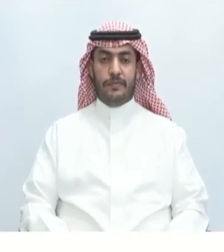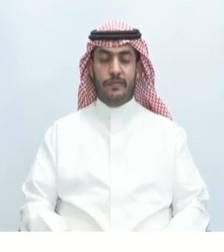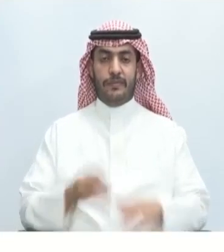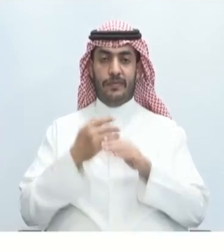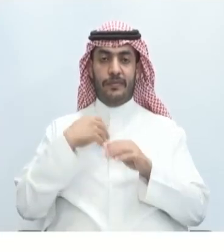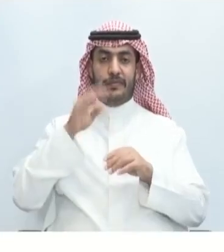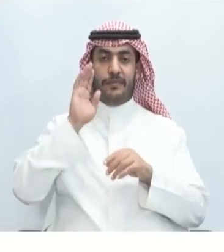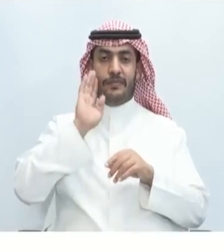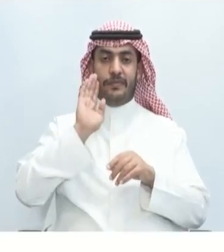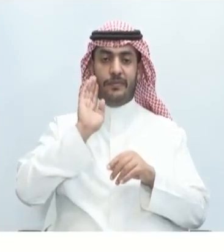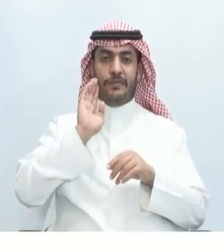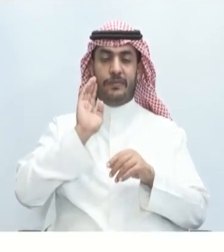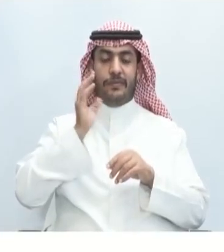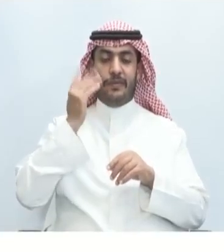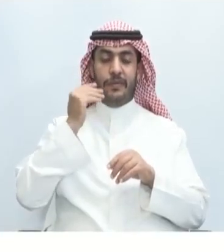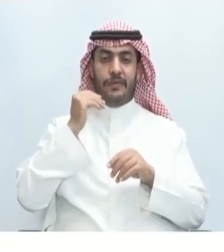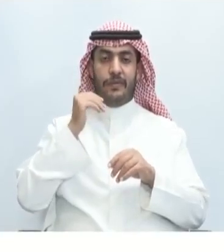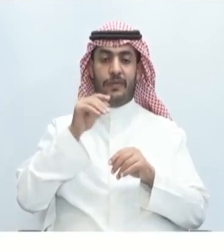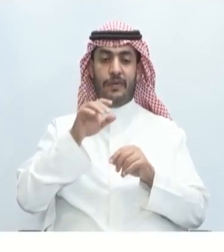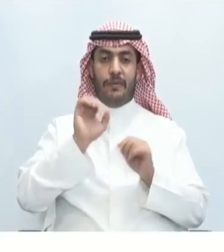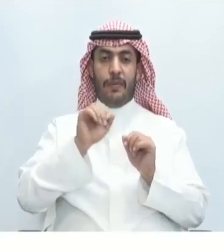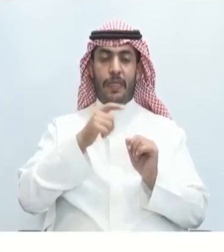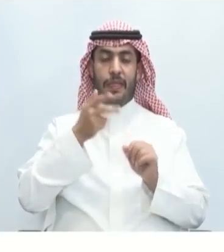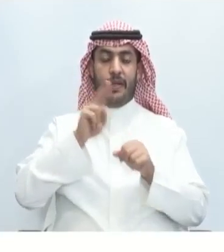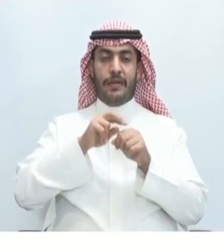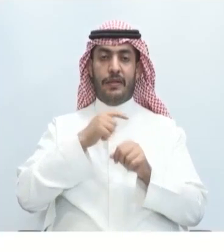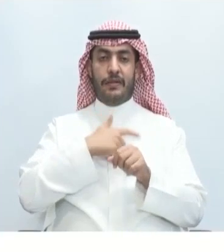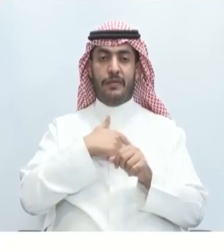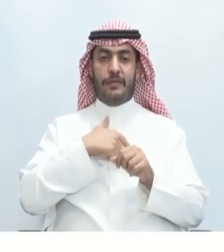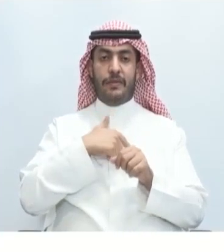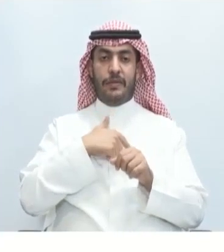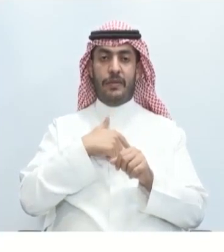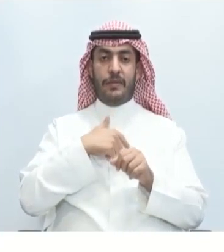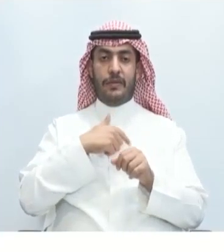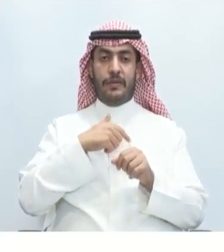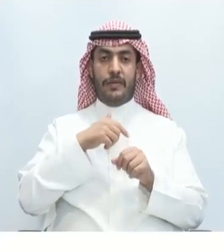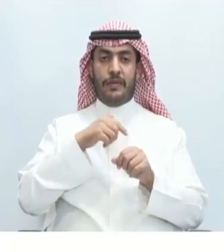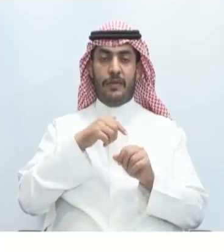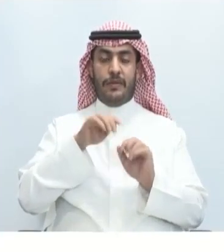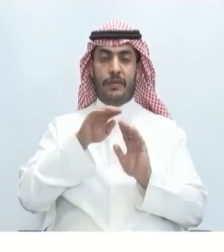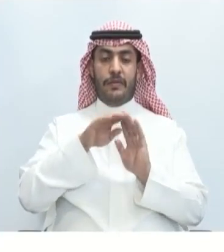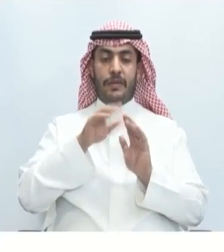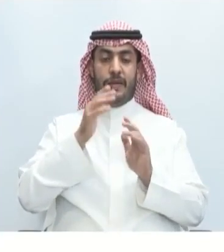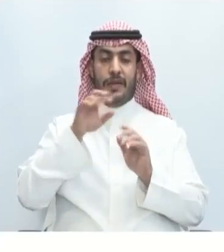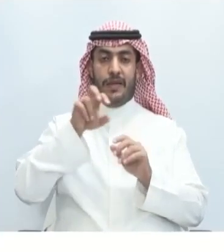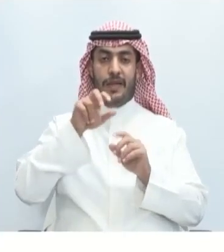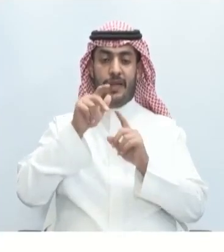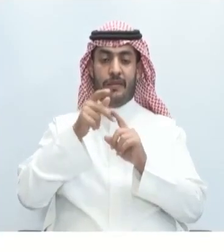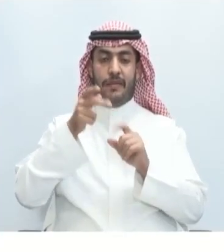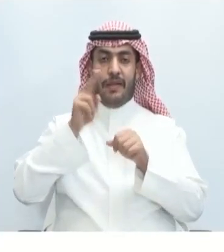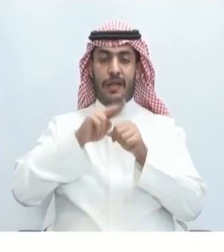تعلمنا سابقا باعاده التسميه بامكان نسميها من خلال الزر الايمن ومن ثم